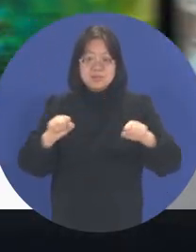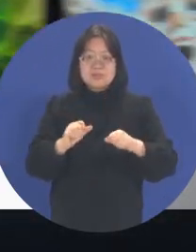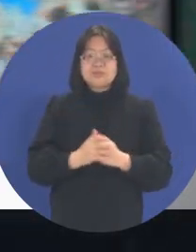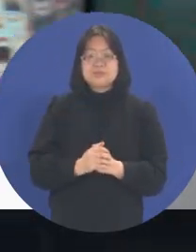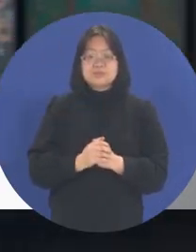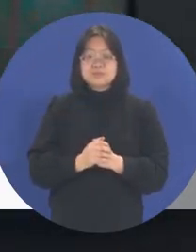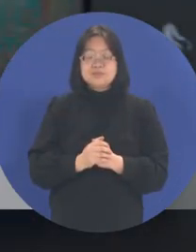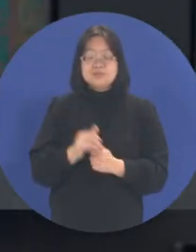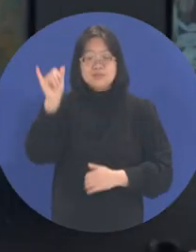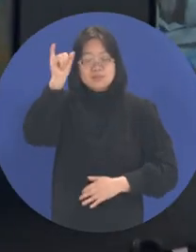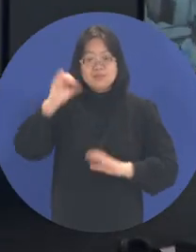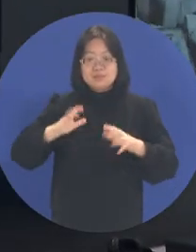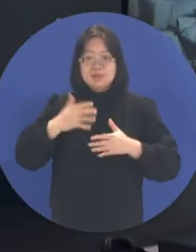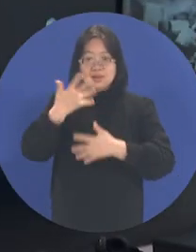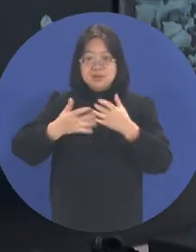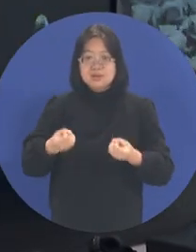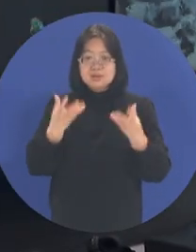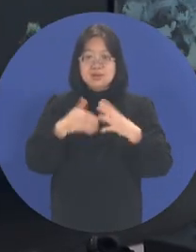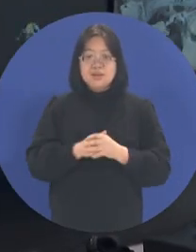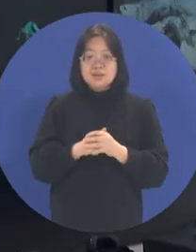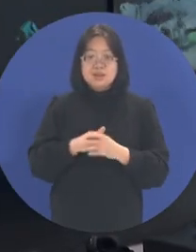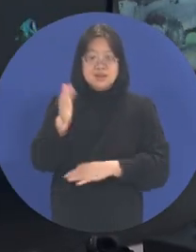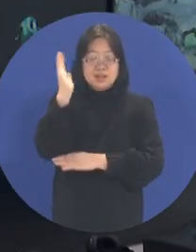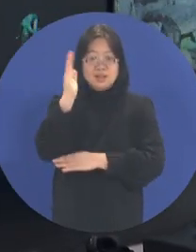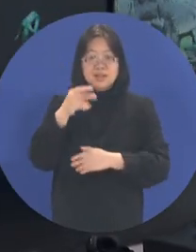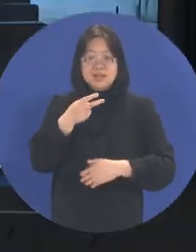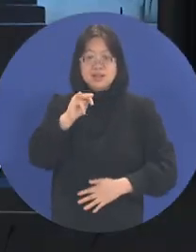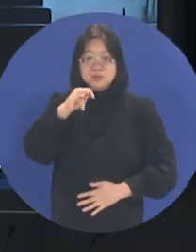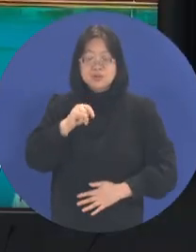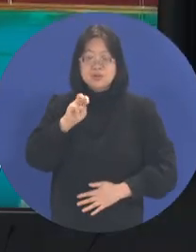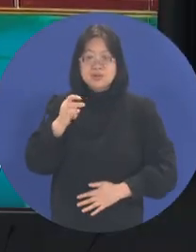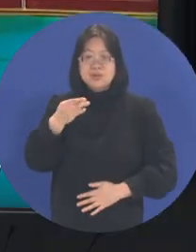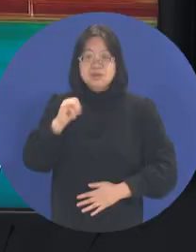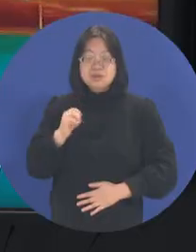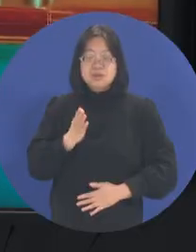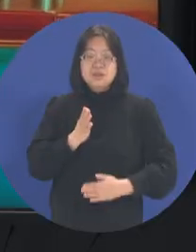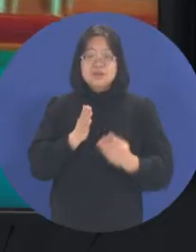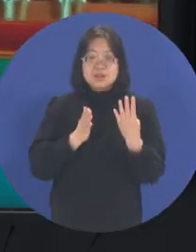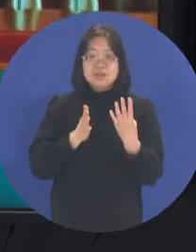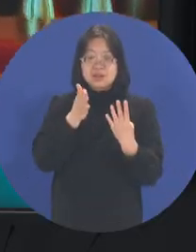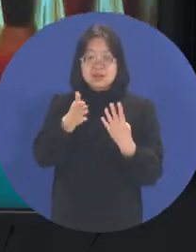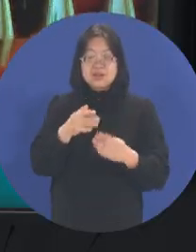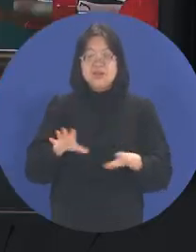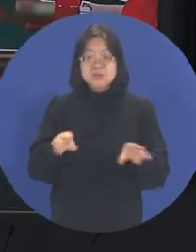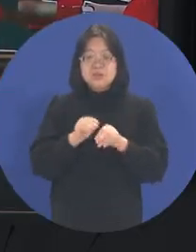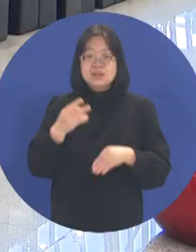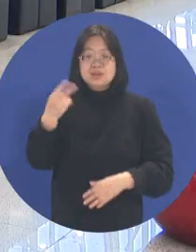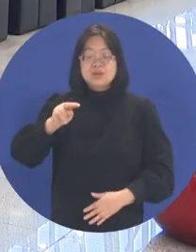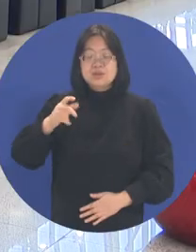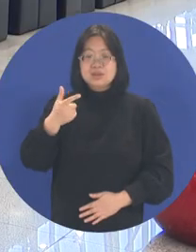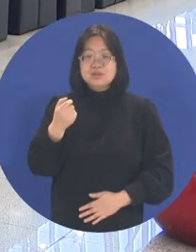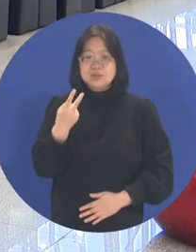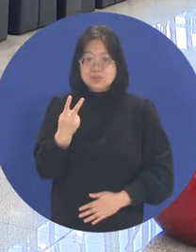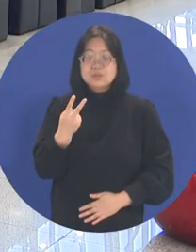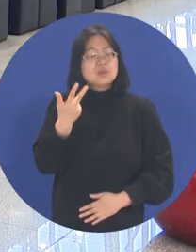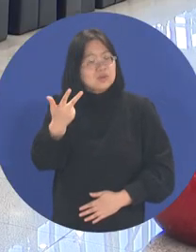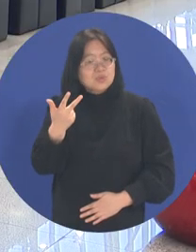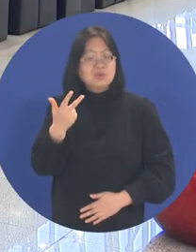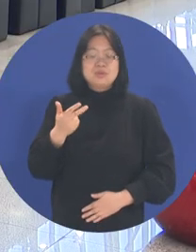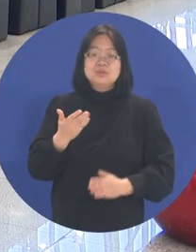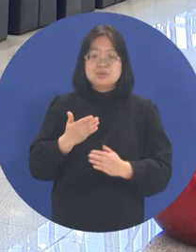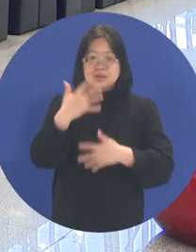AI 국제영화제인데요. 내러티브, 다큐멘터리 등 4개 분야에서 총 2067건의 작품이